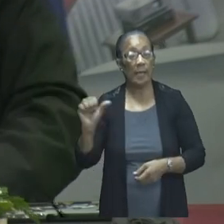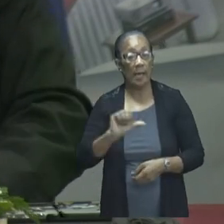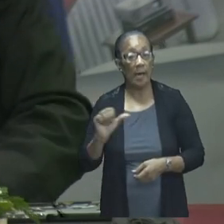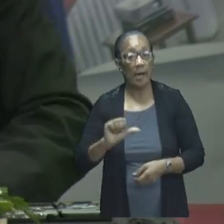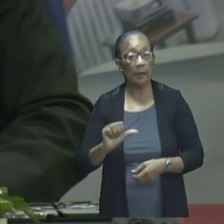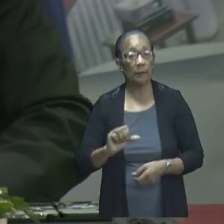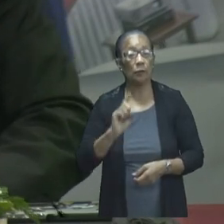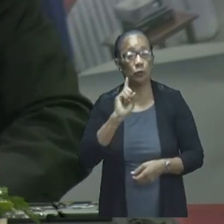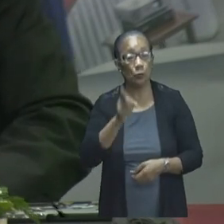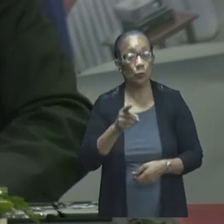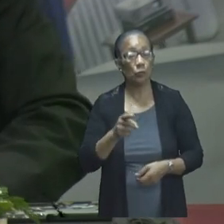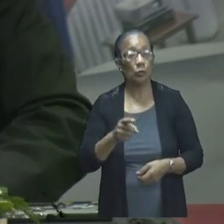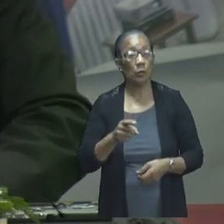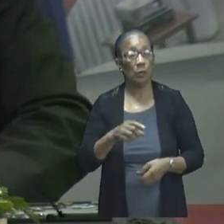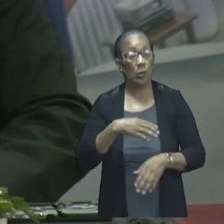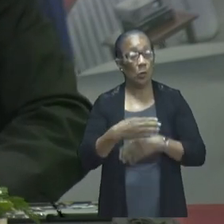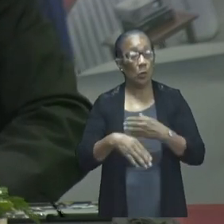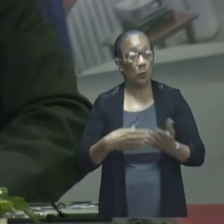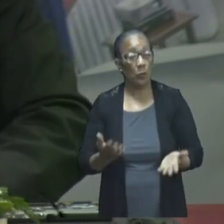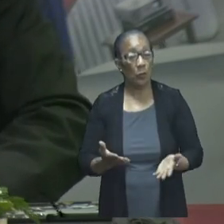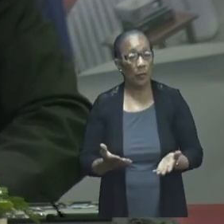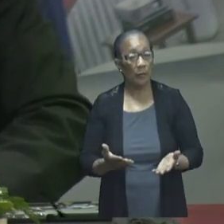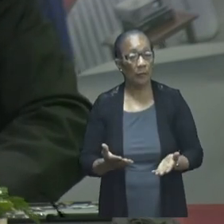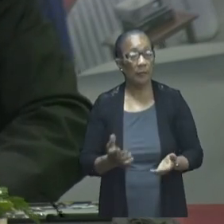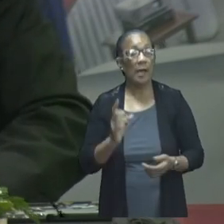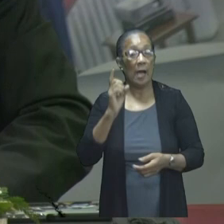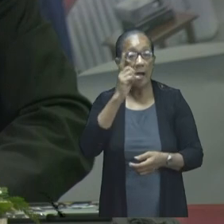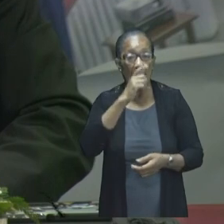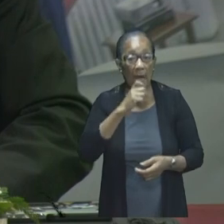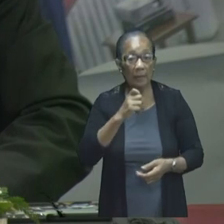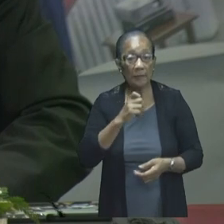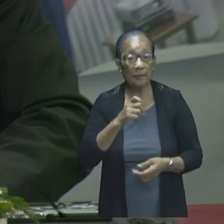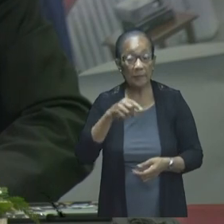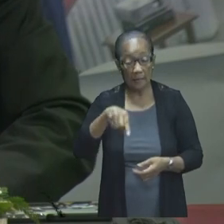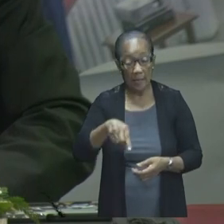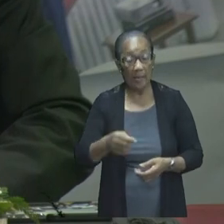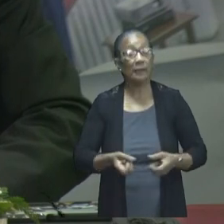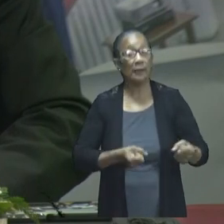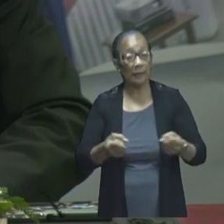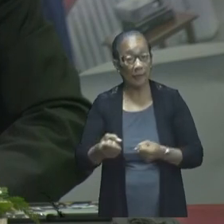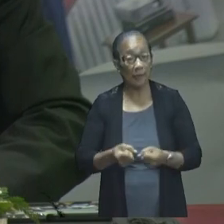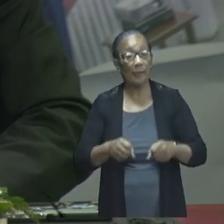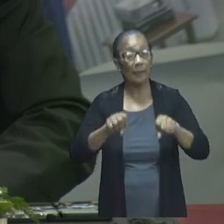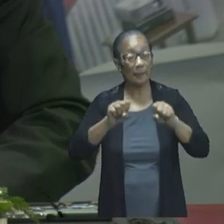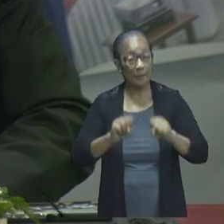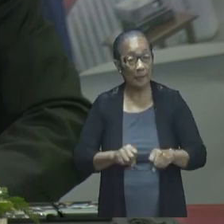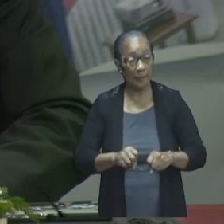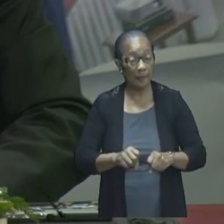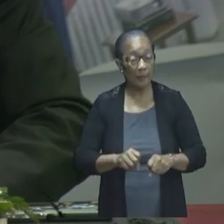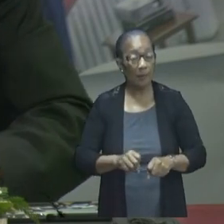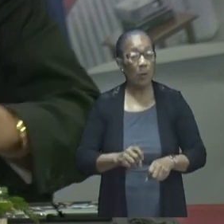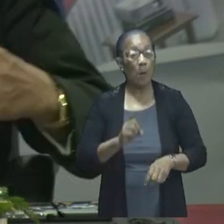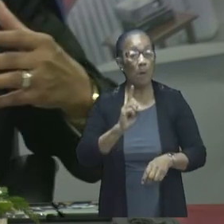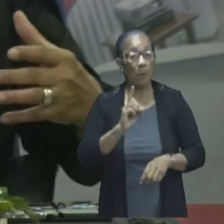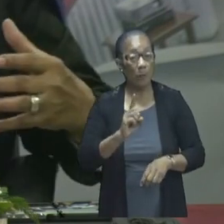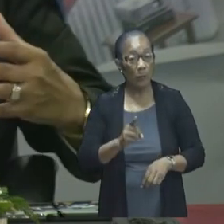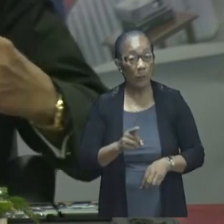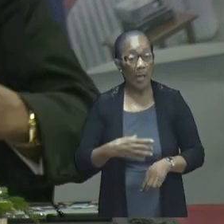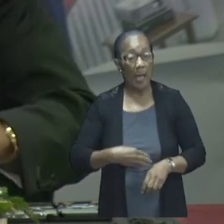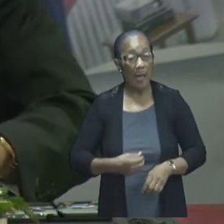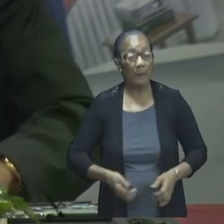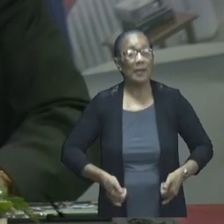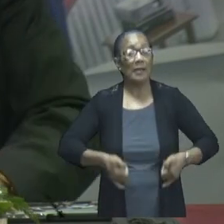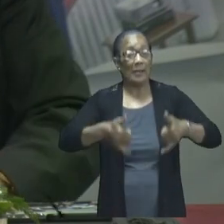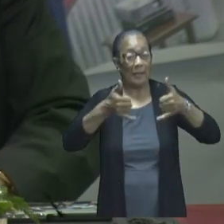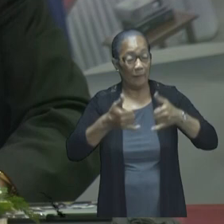moeten natuurlijk als je eenmaal daar zitten als regering stukje met een enorme uitdaging van die hoge